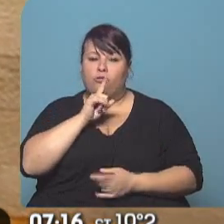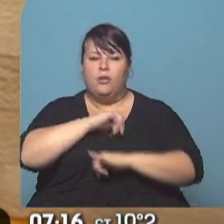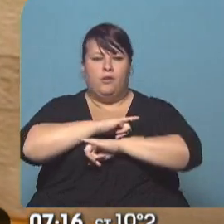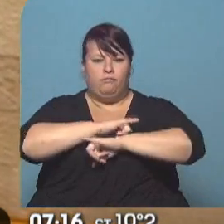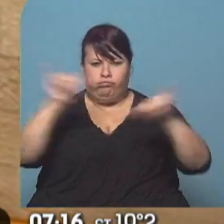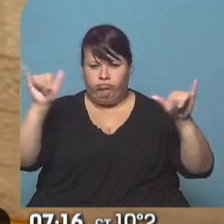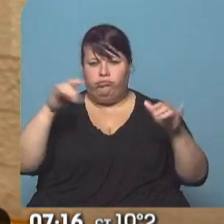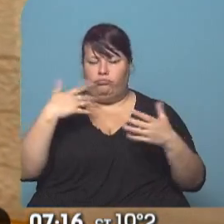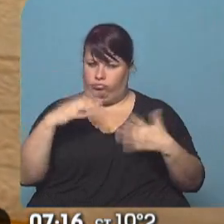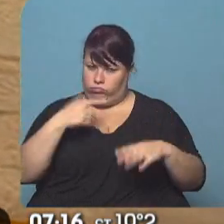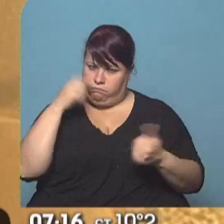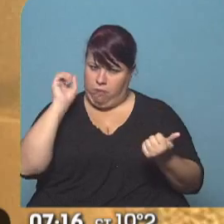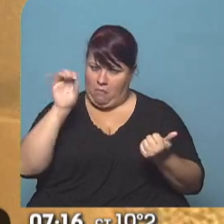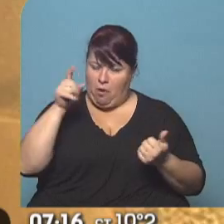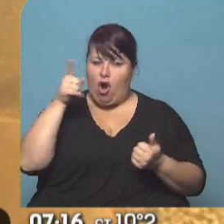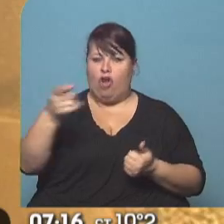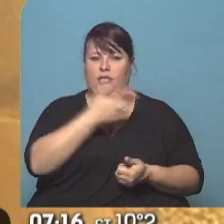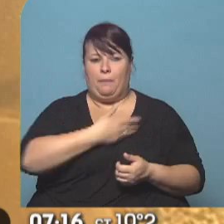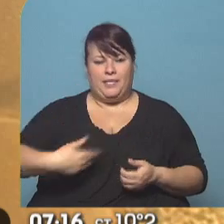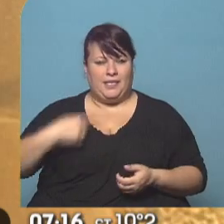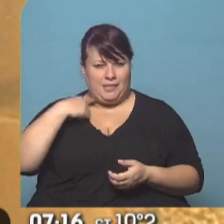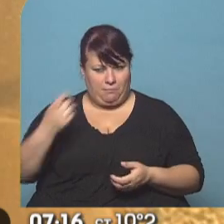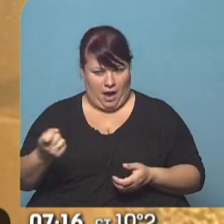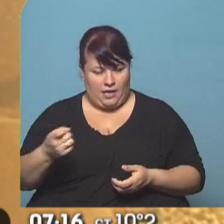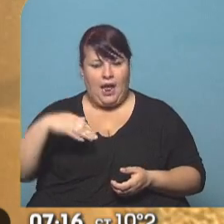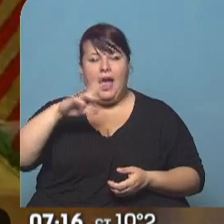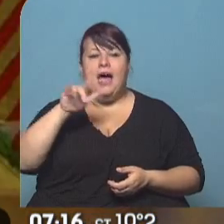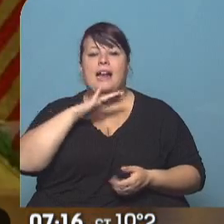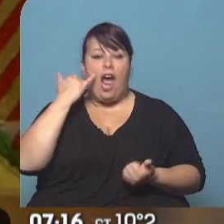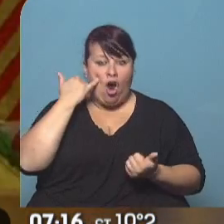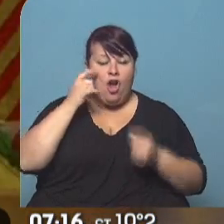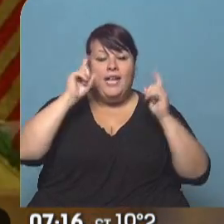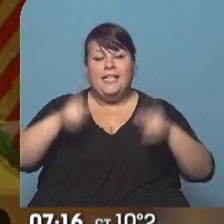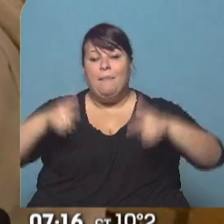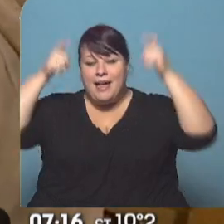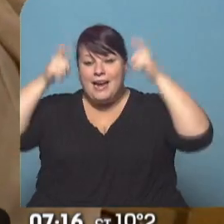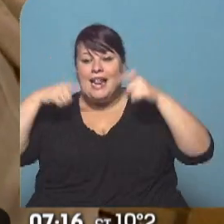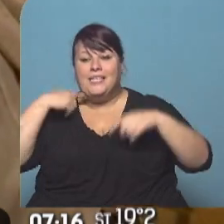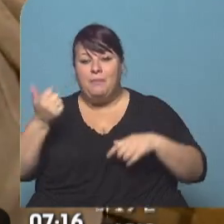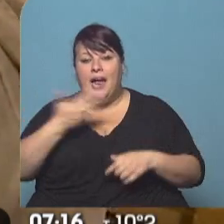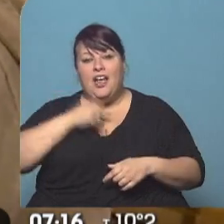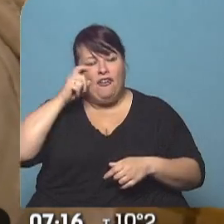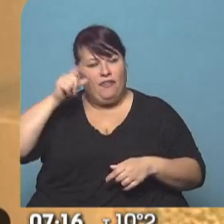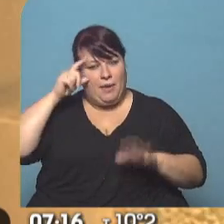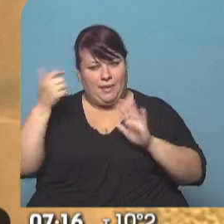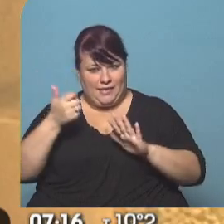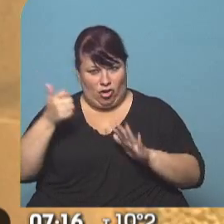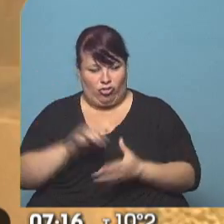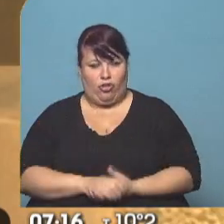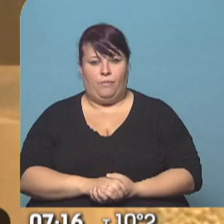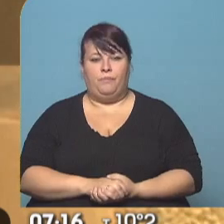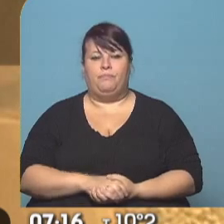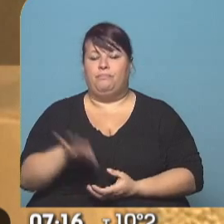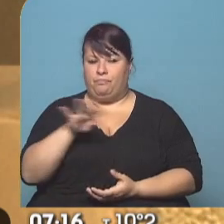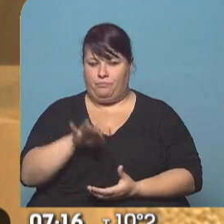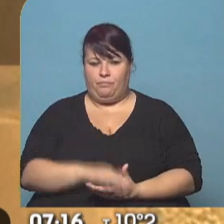mensaje público de tono muy crítico hacia el presidente español, Mariano Rajoy, y hacia el rey de España, Felipe VI. Per això,